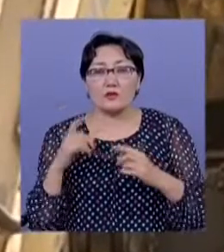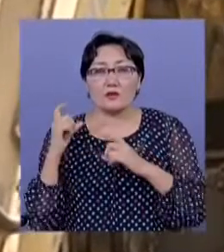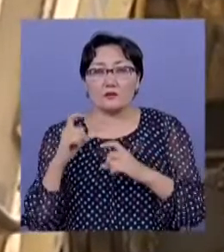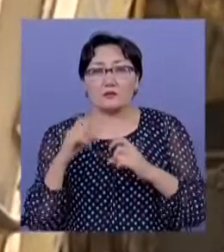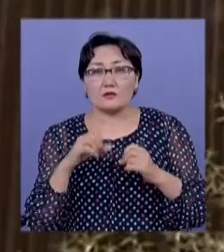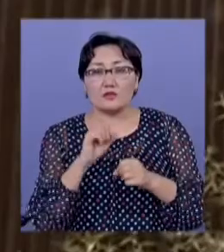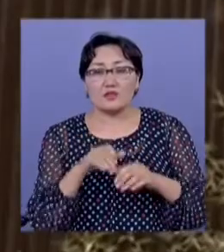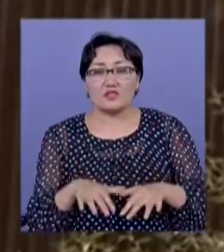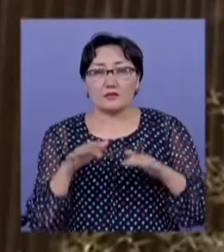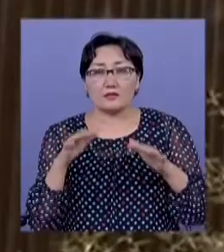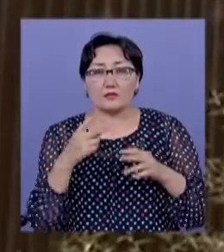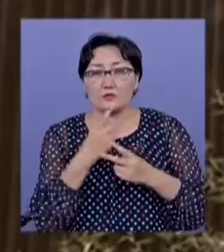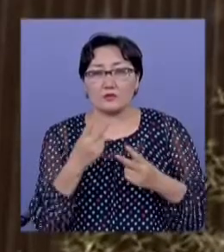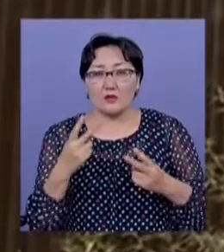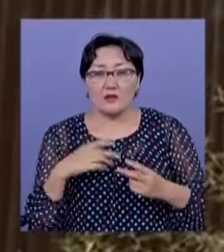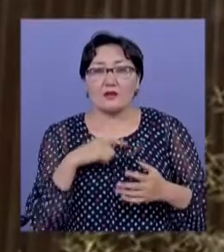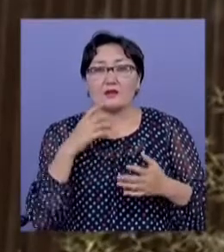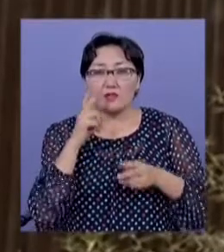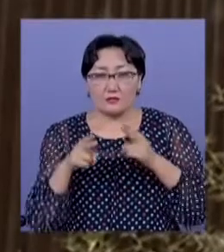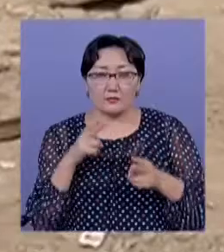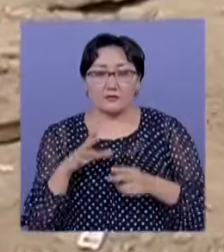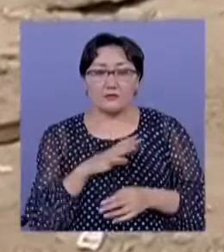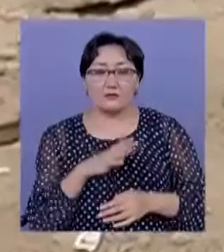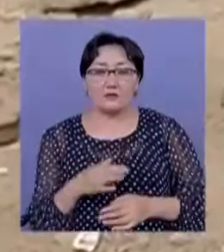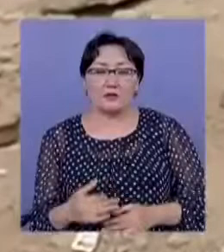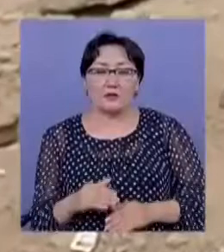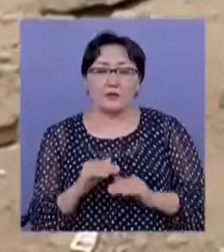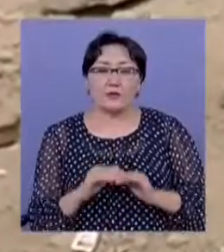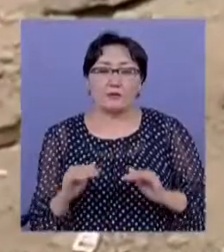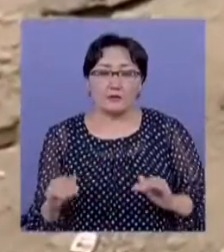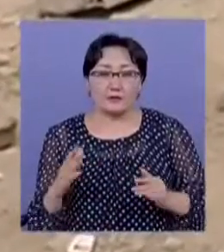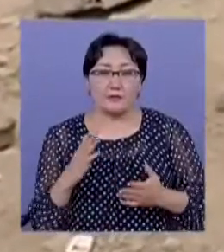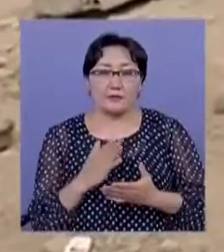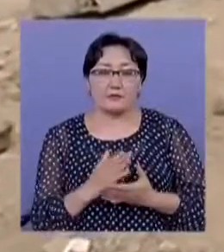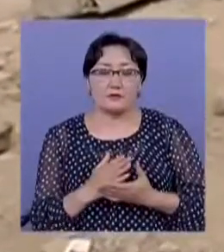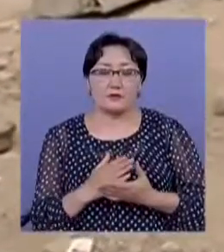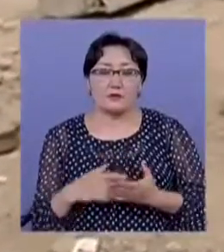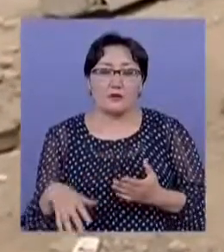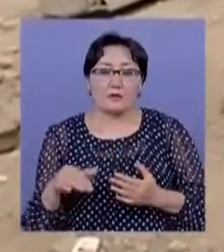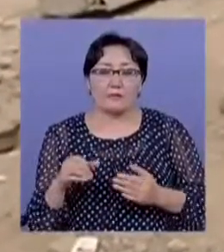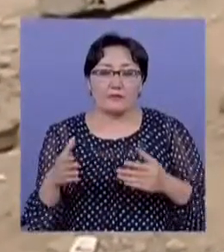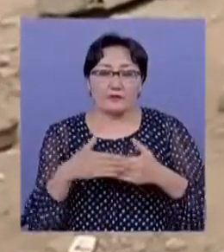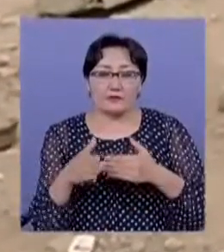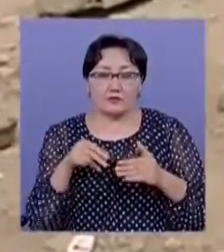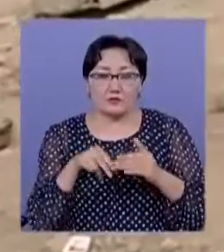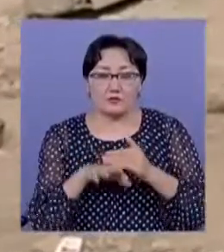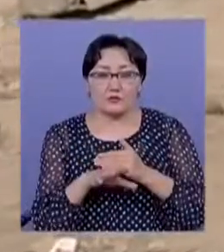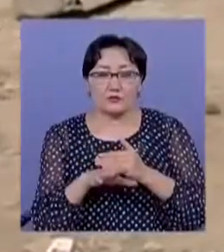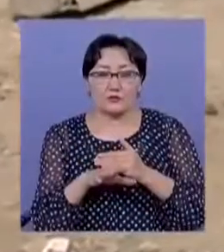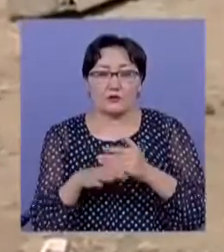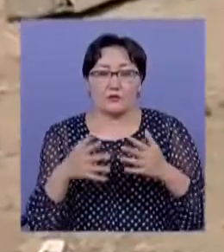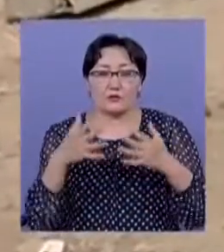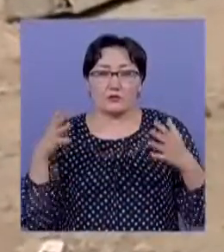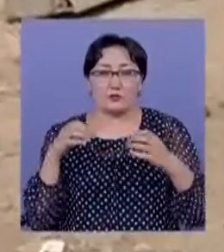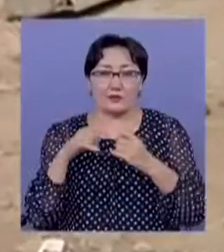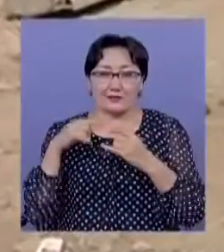қалатын шаңнан көз ашпаймыз деп базынасын жеткізді. Немерелерім бар, шөберелерім бар, прямо кестен жүгіріп шыққан үлкен